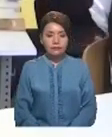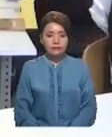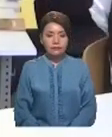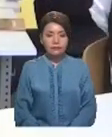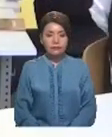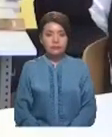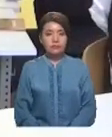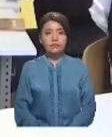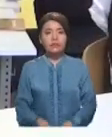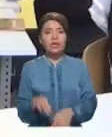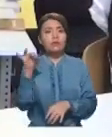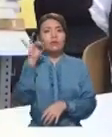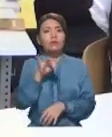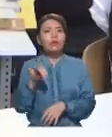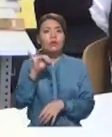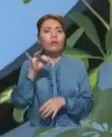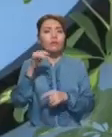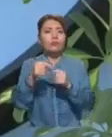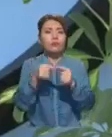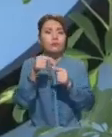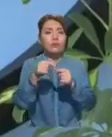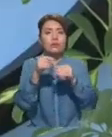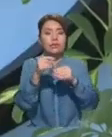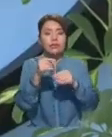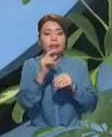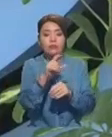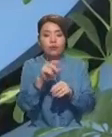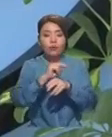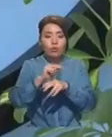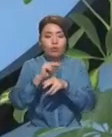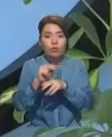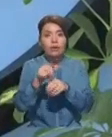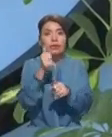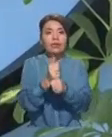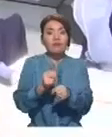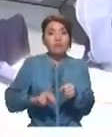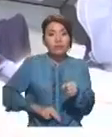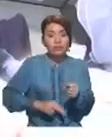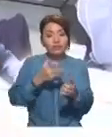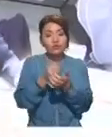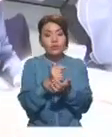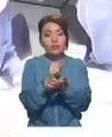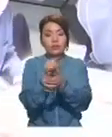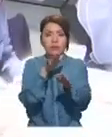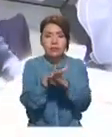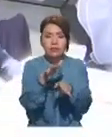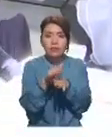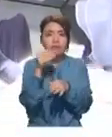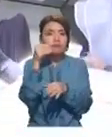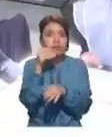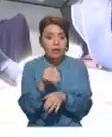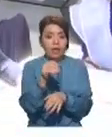Тасқа жазылған тарихты оқушылардың санасына сіңіру оның парызы. Мектептің басшысы болса да міндетін мүлтіксіз атқарады. Әрбір балаға